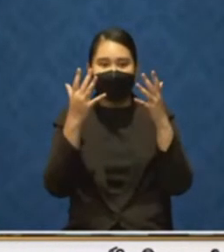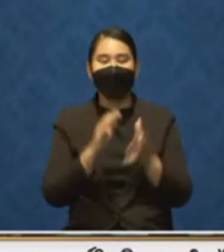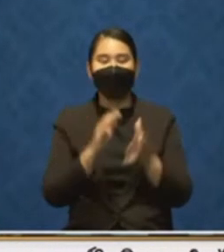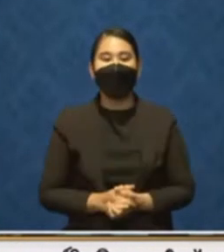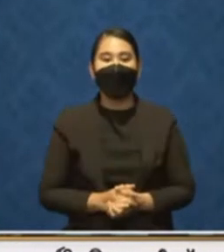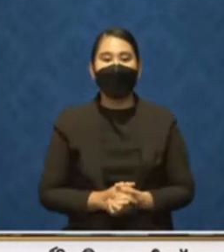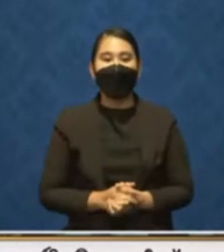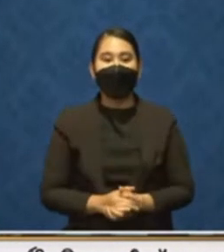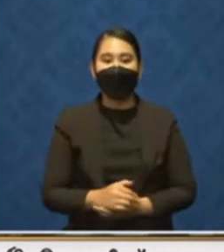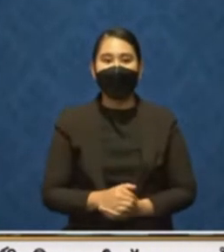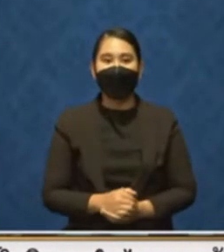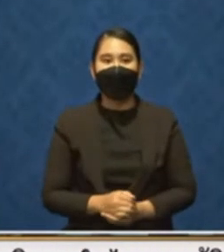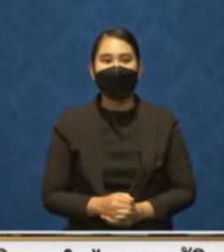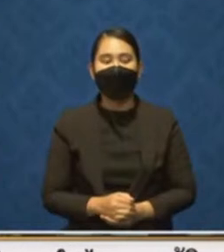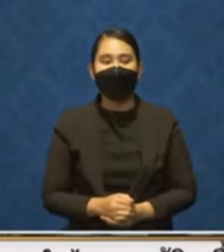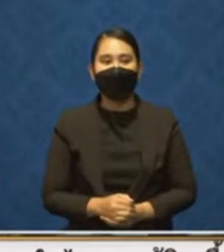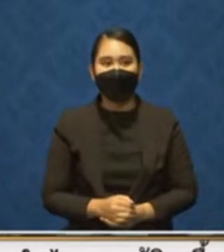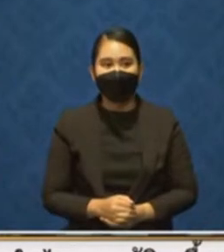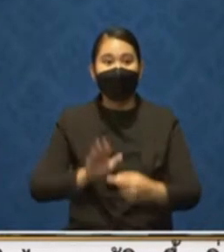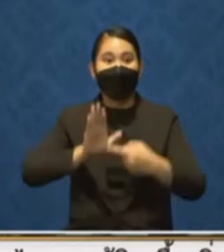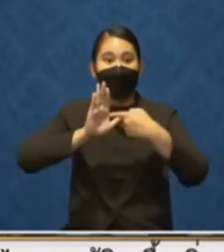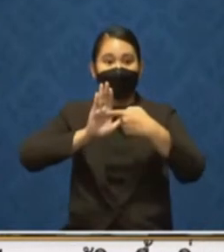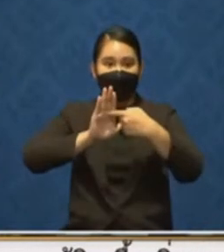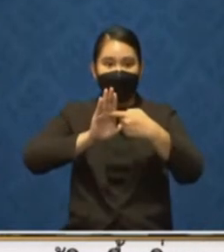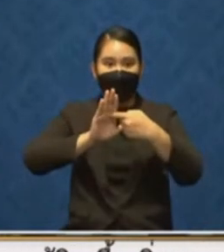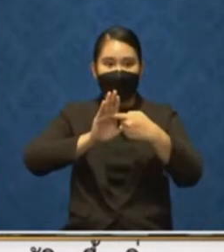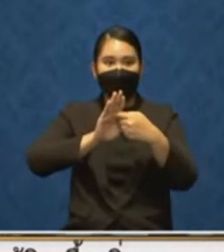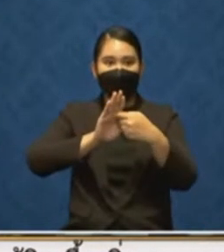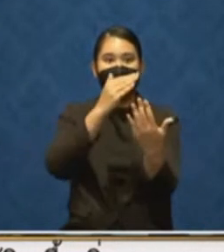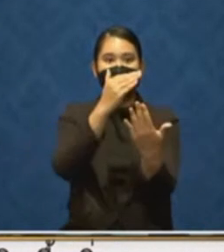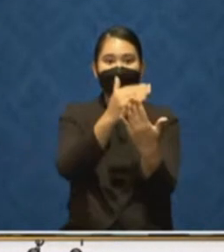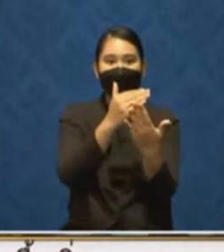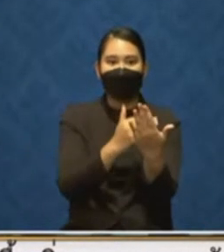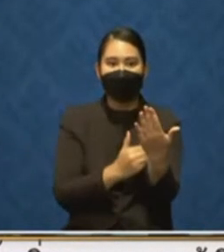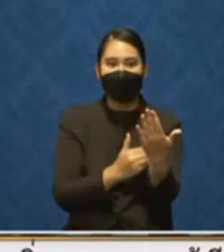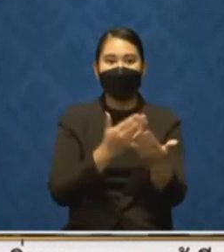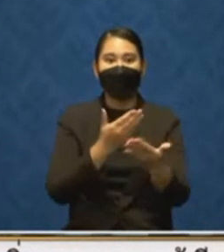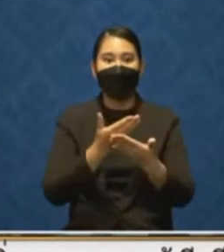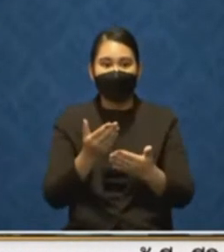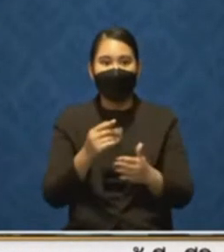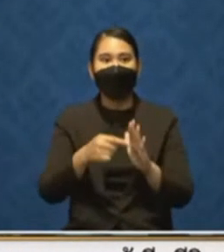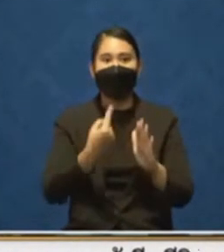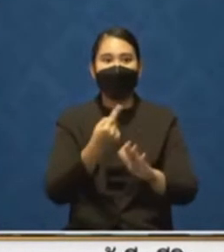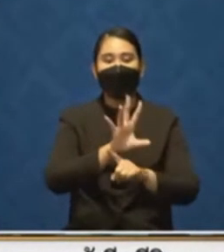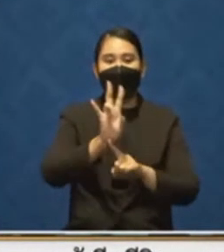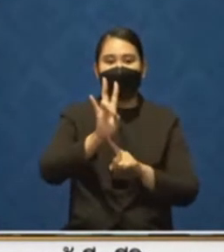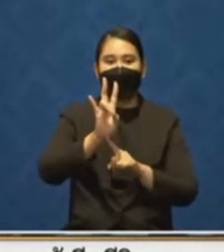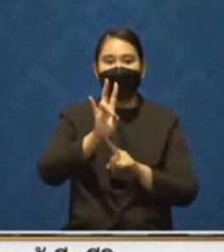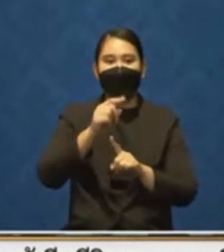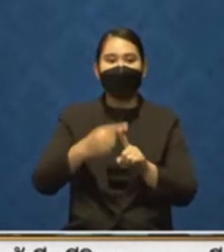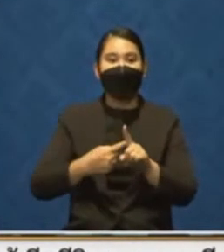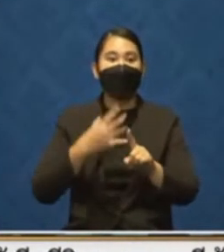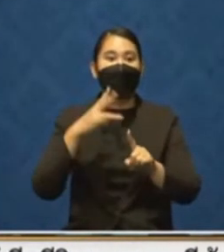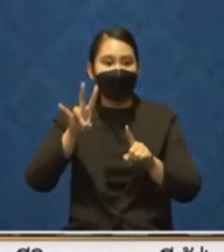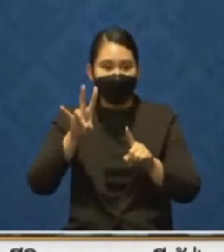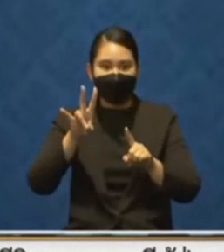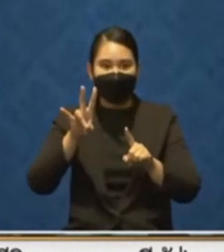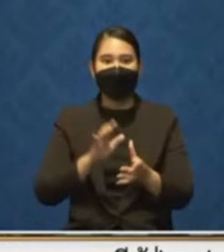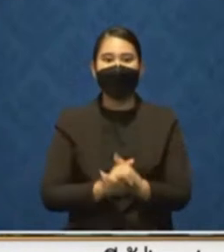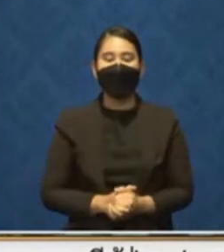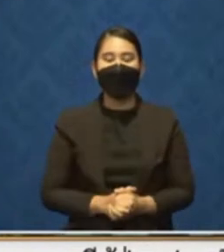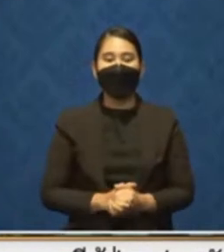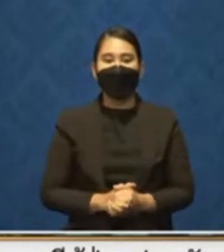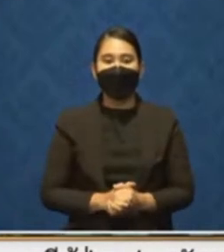ตัวอย่างการจัดซื้อจัดจ้างรถประมาณ6 6ครับที่เริ่มกระบวนการตั้งแต่วันที่ 7ก.ค.ที่ผ่านมาท่านประธานครับ